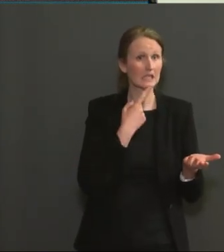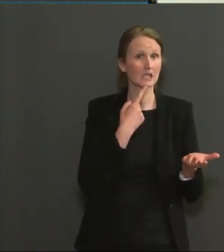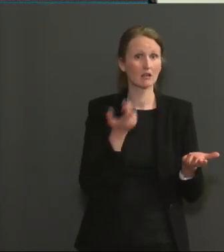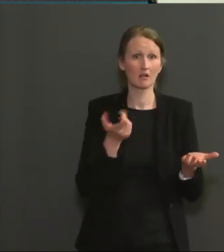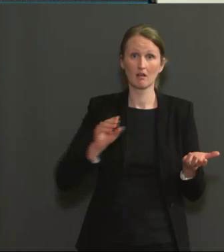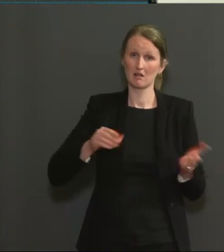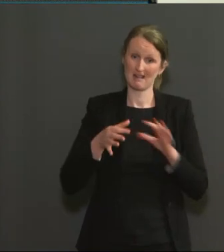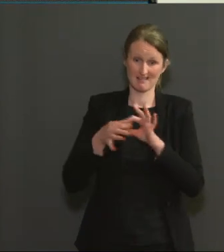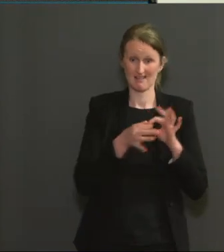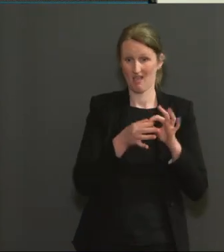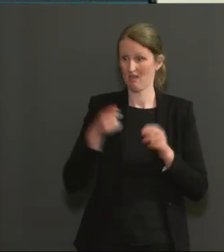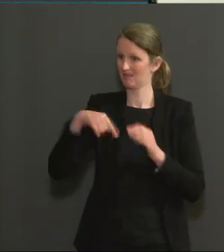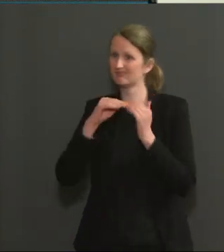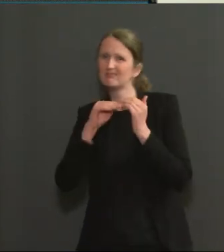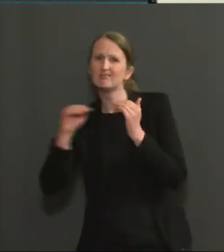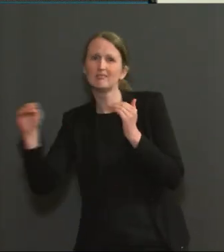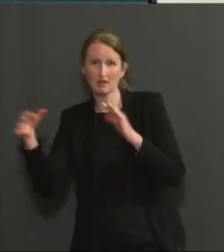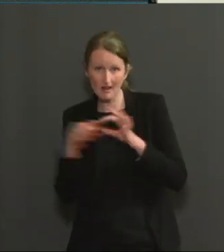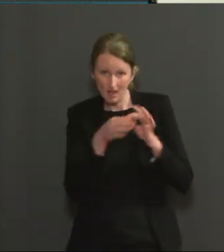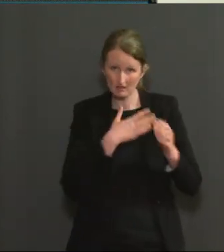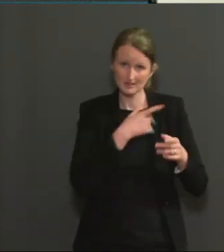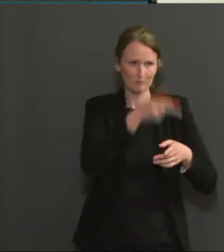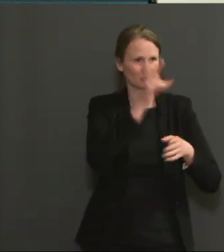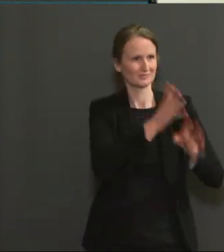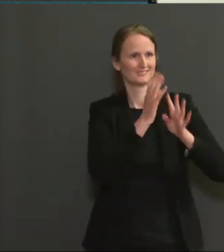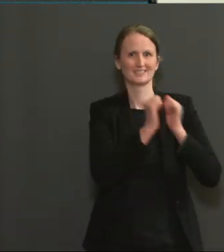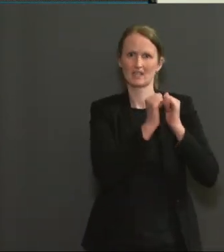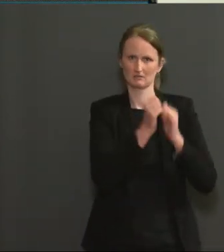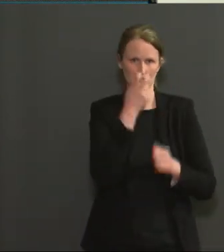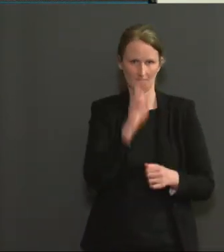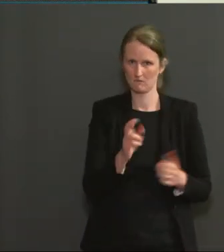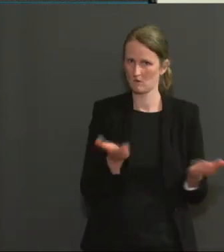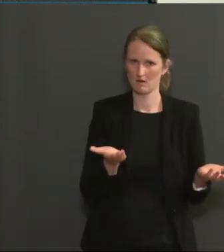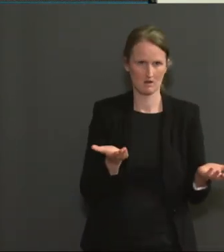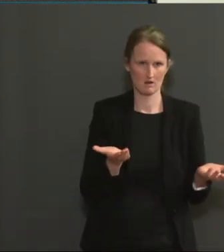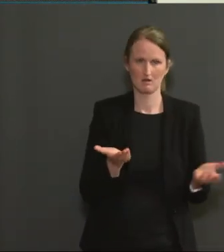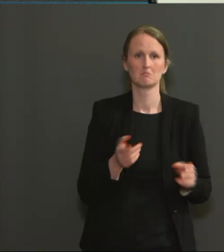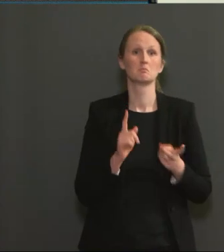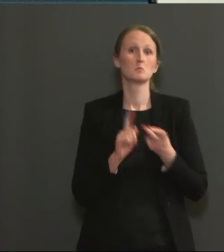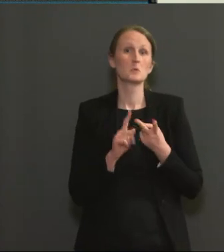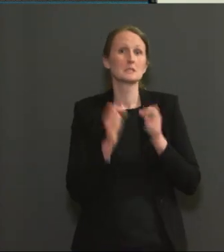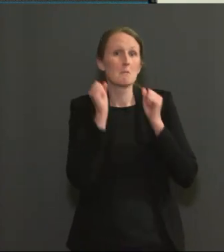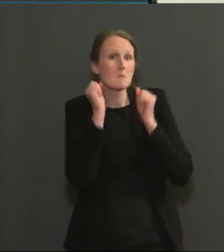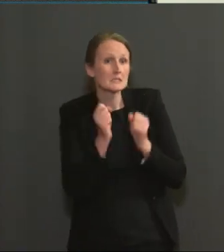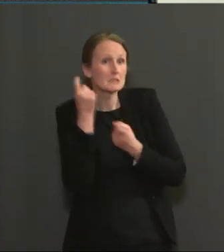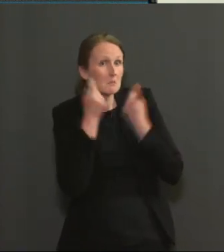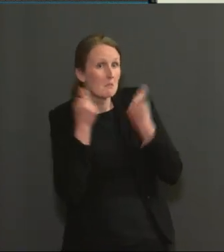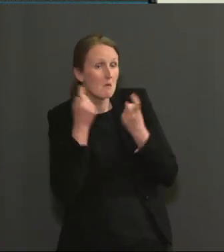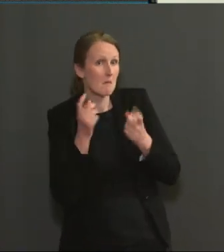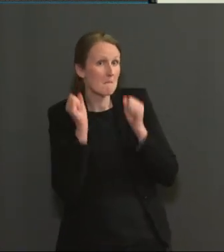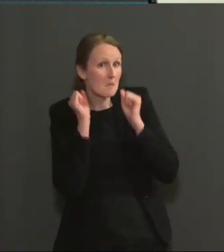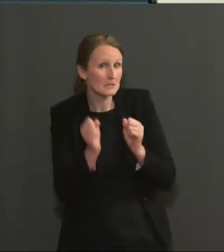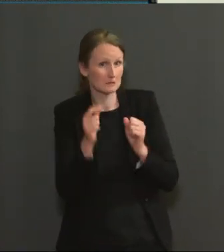actuellement deuxème possibilité et on en a déjà parlé nous constatons une augmentation des contaminations chez les